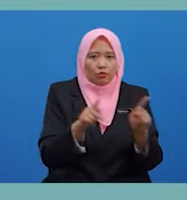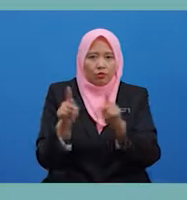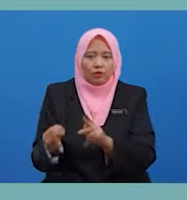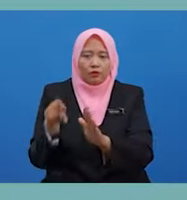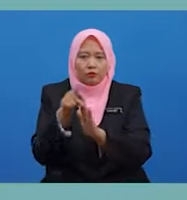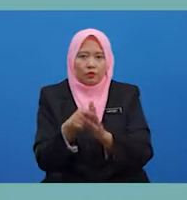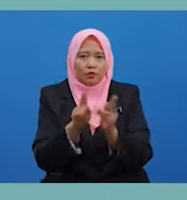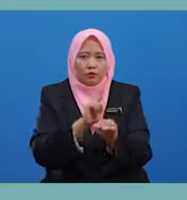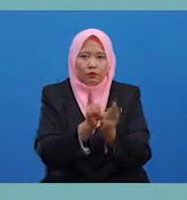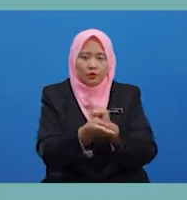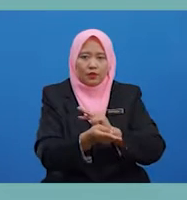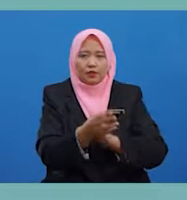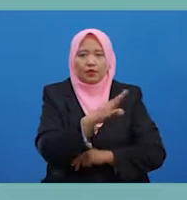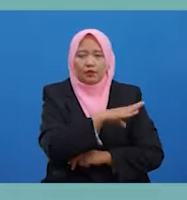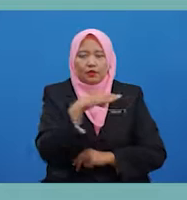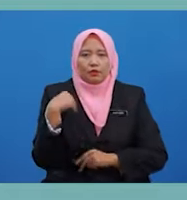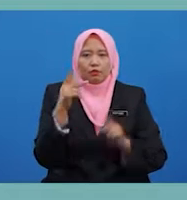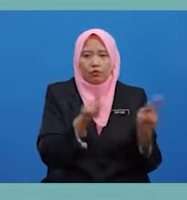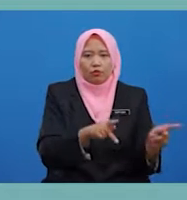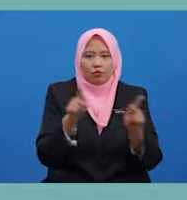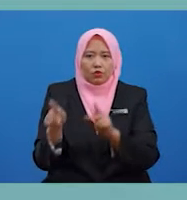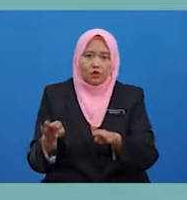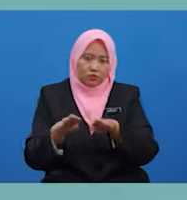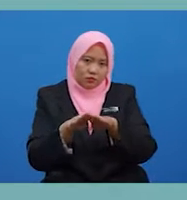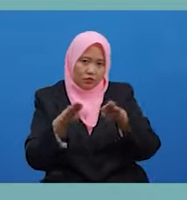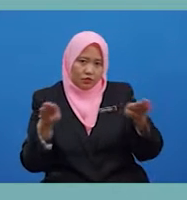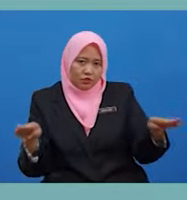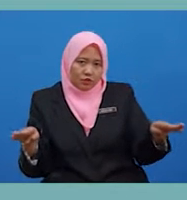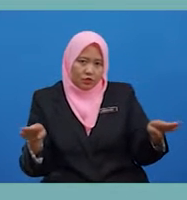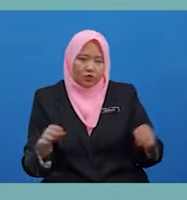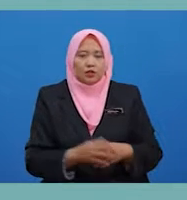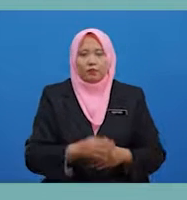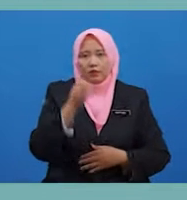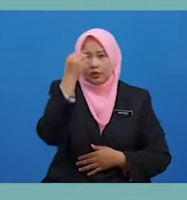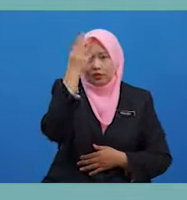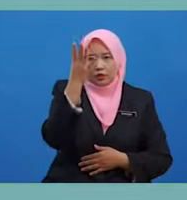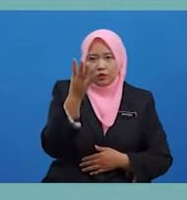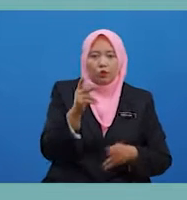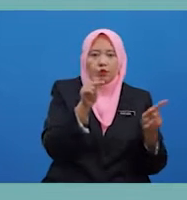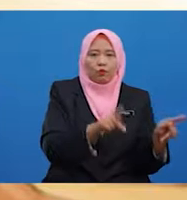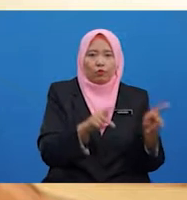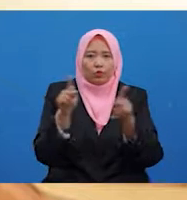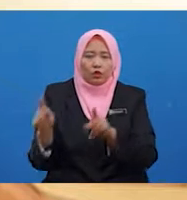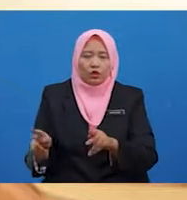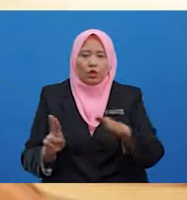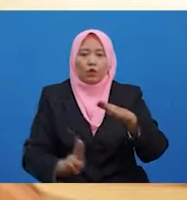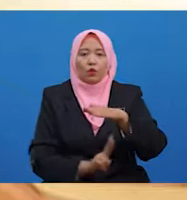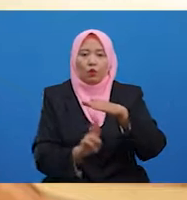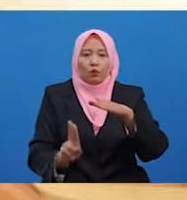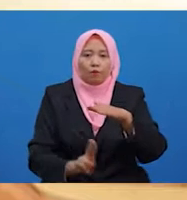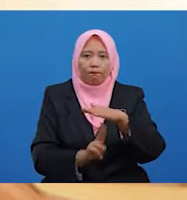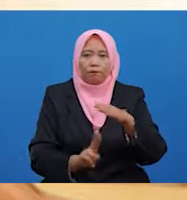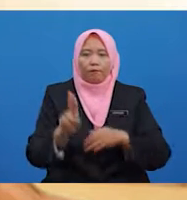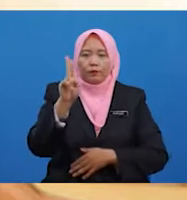analisis perbandingan. Pola gabungan ini juga sering dikenali sebagai pola umum. Tentu kamu